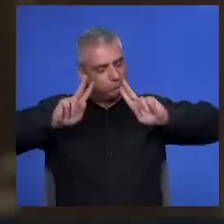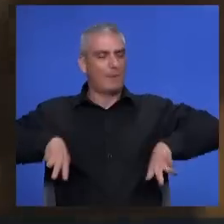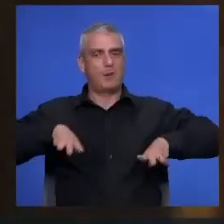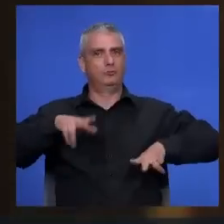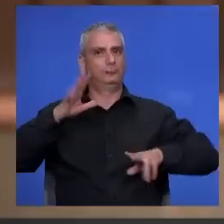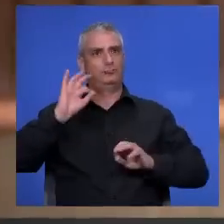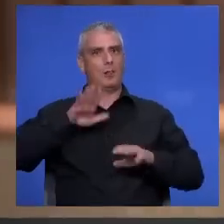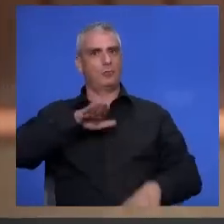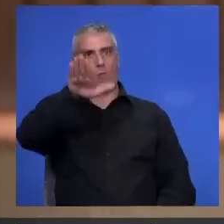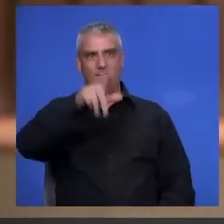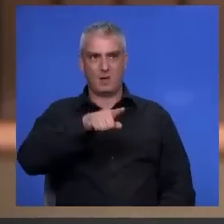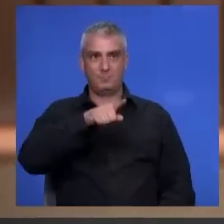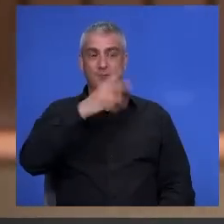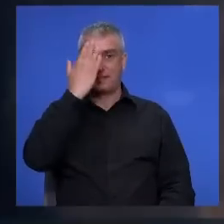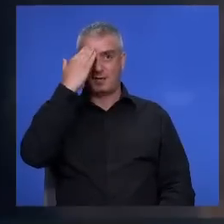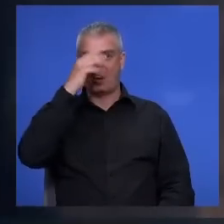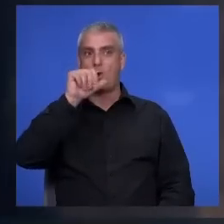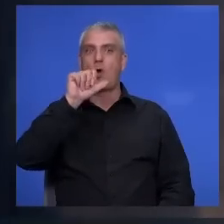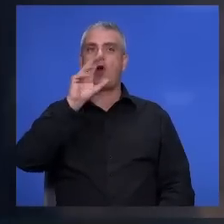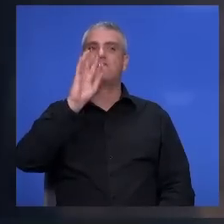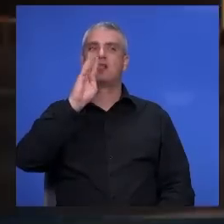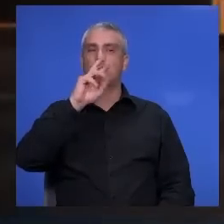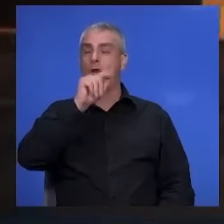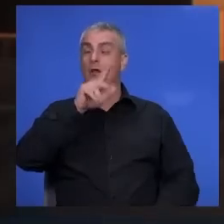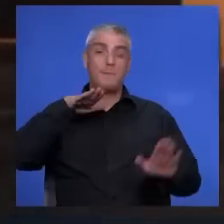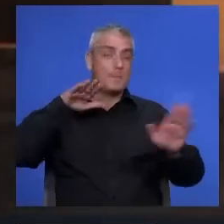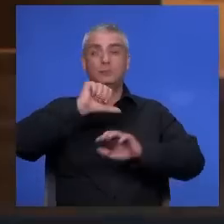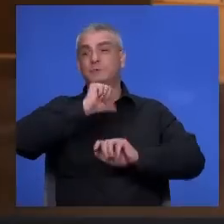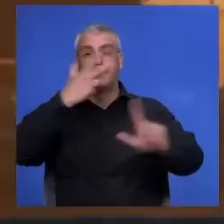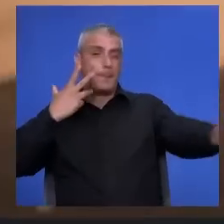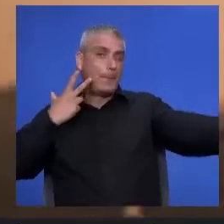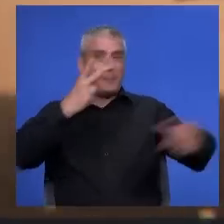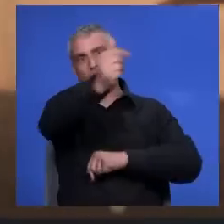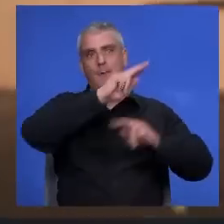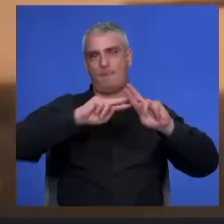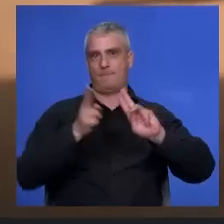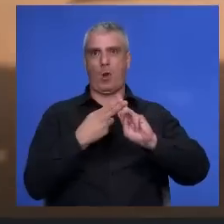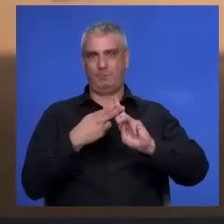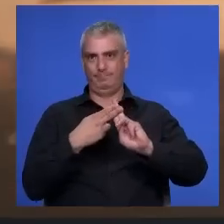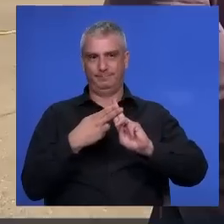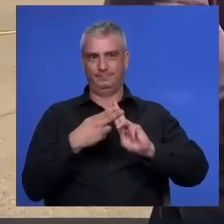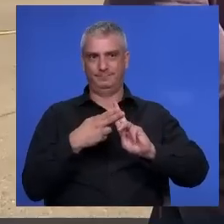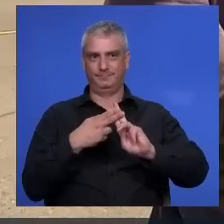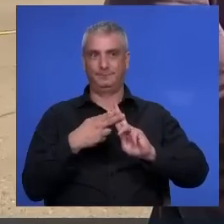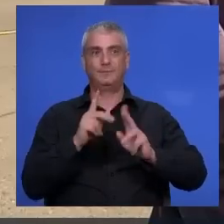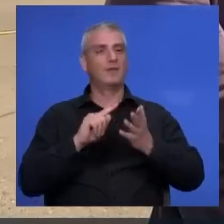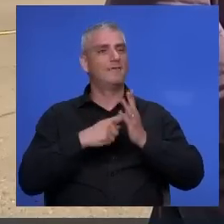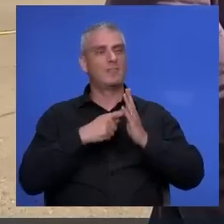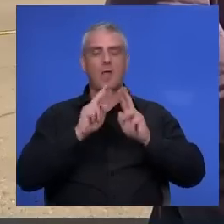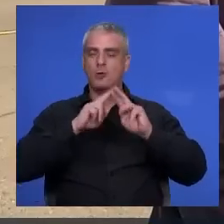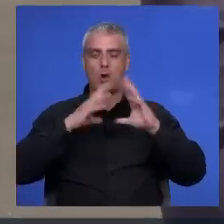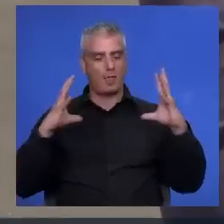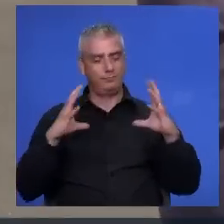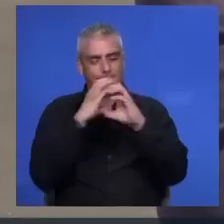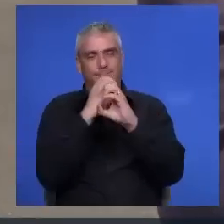בתחום התעופה. Meet Overture, the world's fastest airliner. The goal is to try to how do we shrink